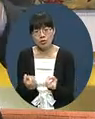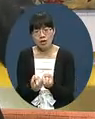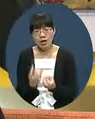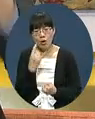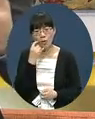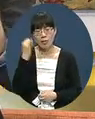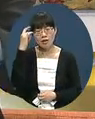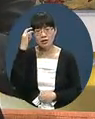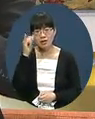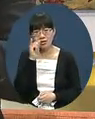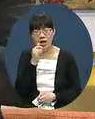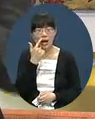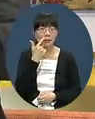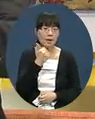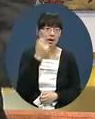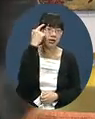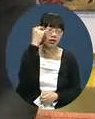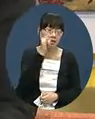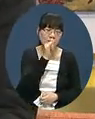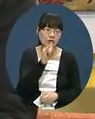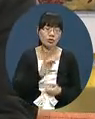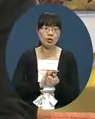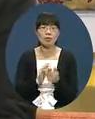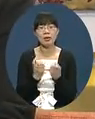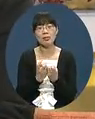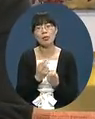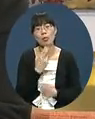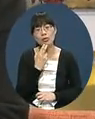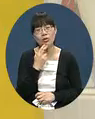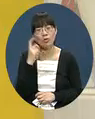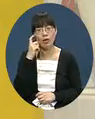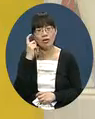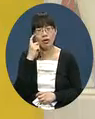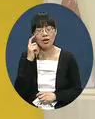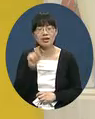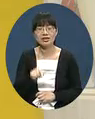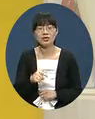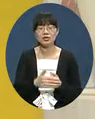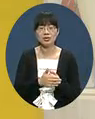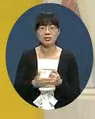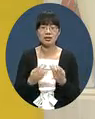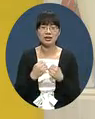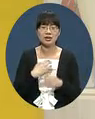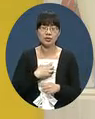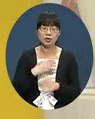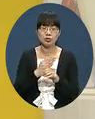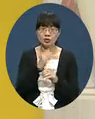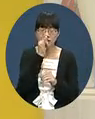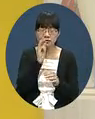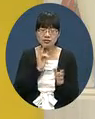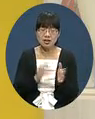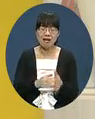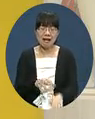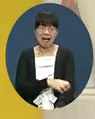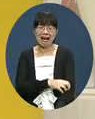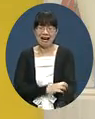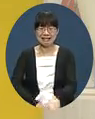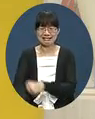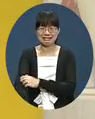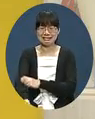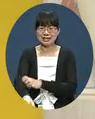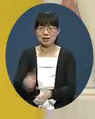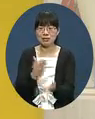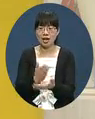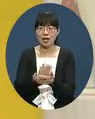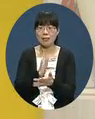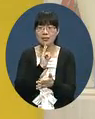엄마가 생각하잖아요. 아빠가 생각하고 이런 거 좀 도와주는 방법 같은 건 없나요? 네, 그래서 이게 참 이것 때문에들 많이들 염려하시고 긁지 마라 이런 것도 더